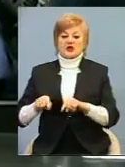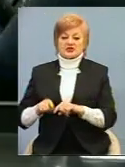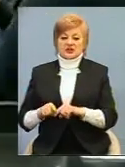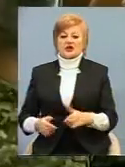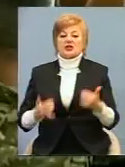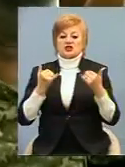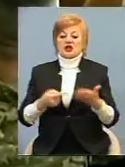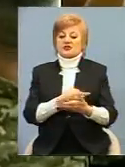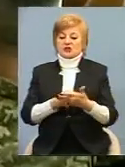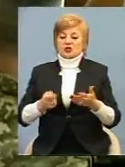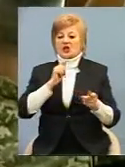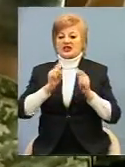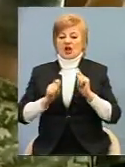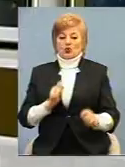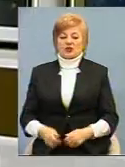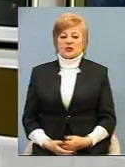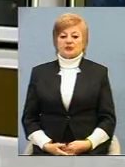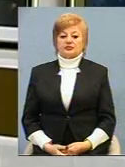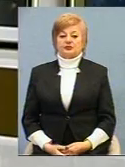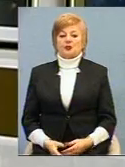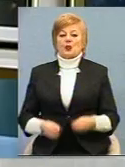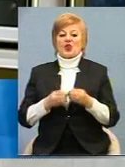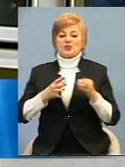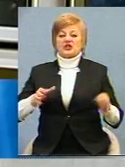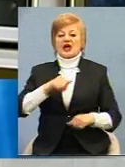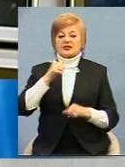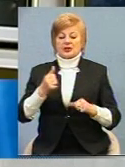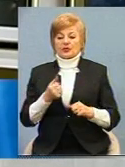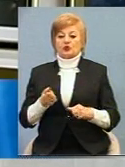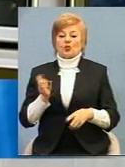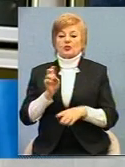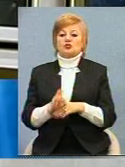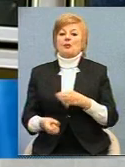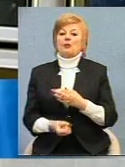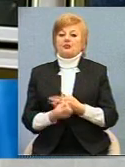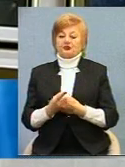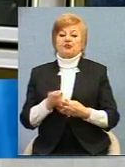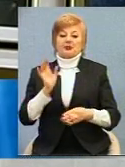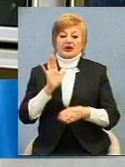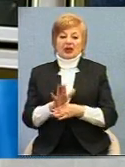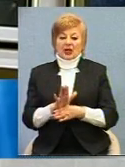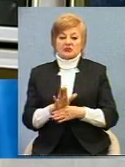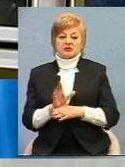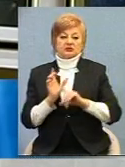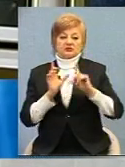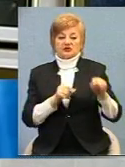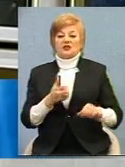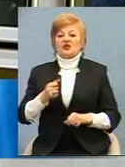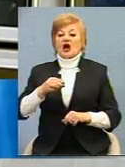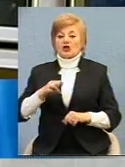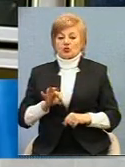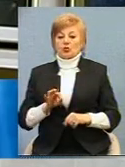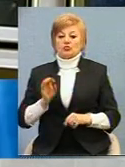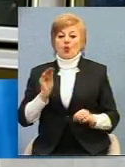відзначили нагородами. В 15-му году пришел приказ и убыл в зону АТО для